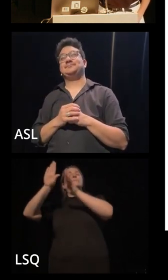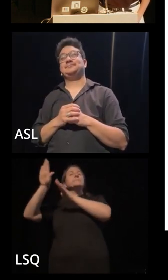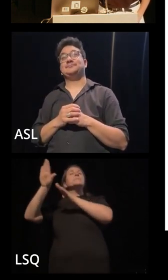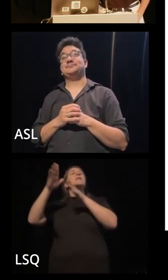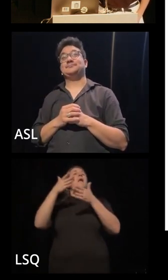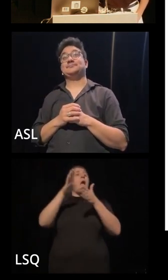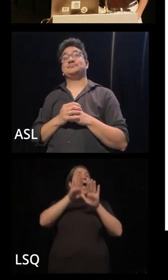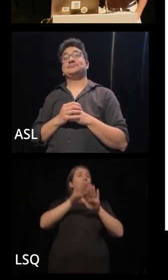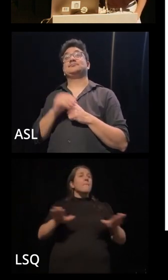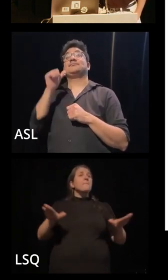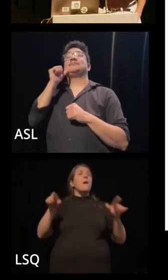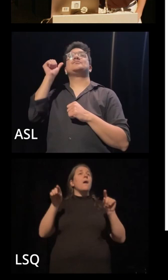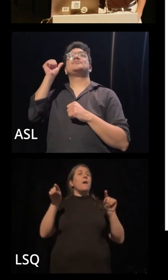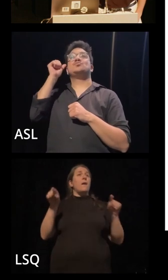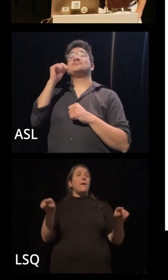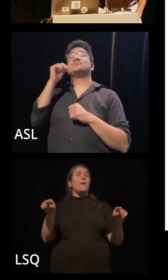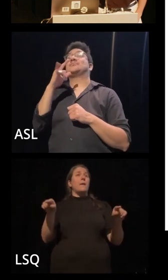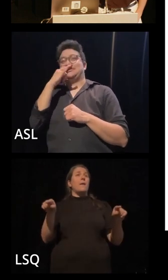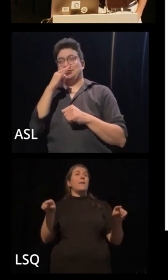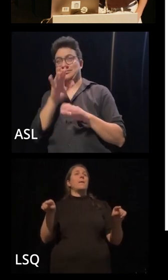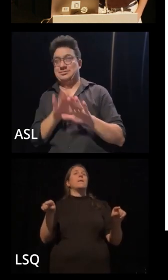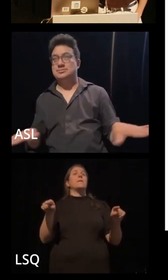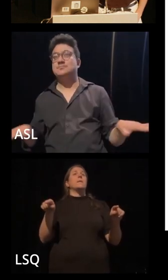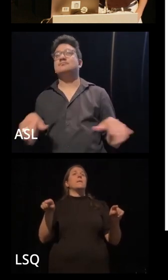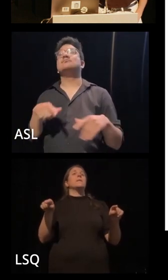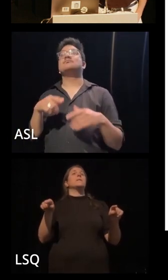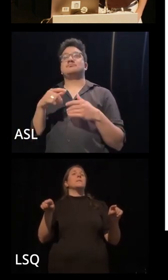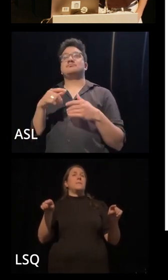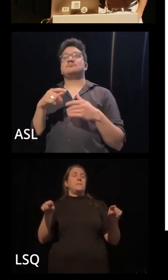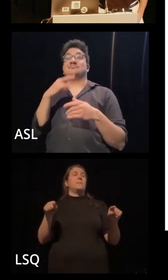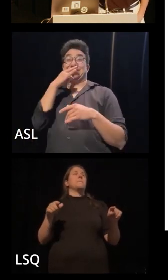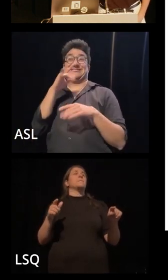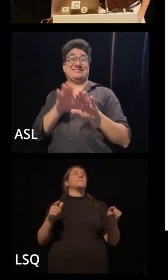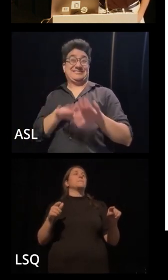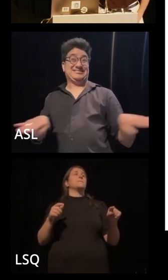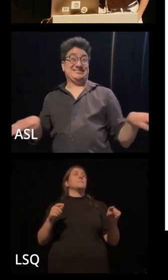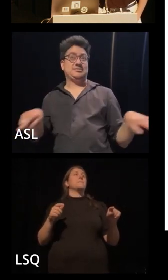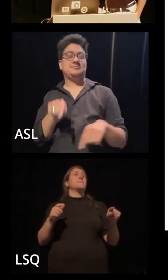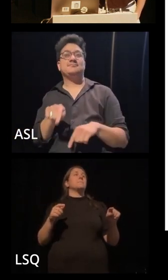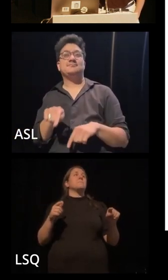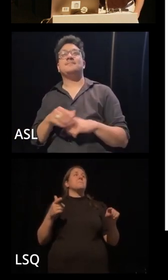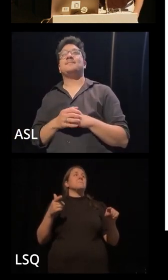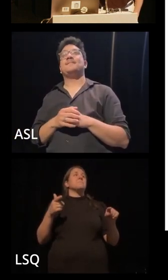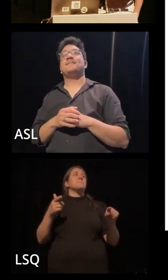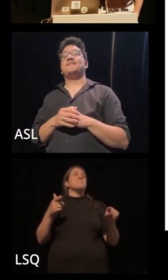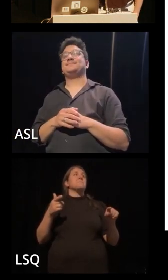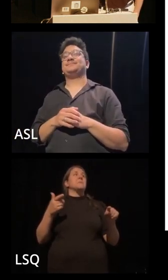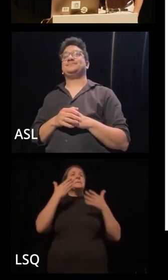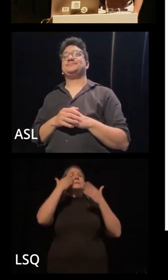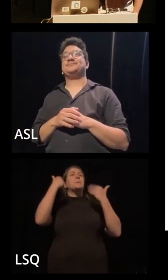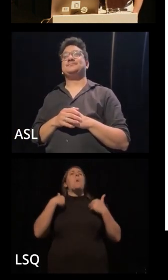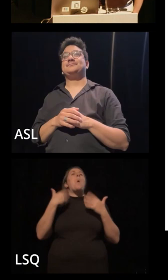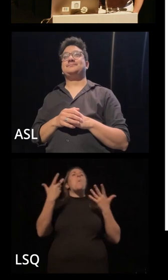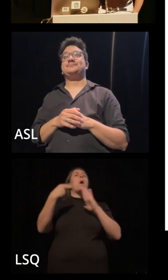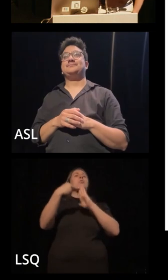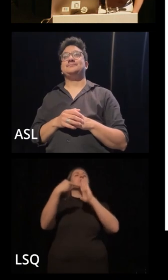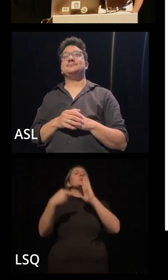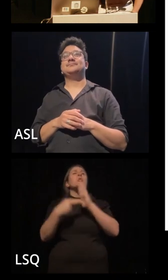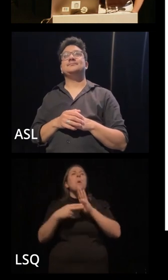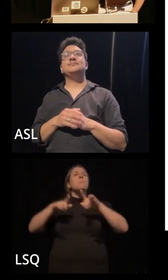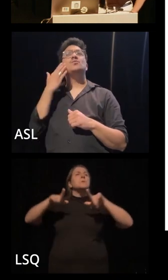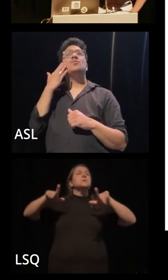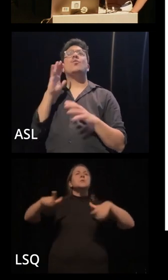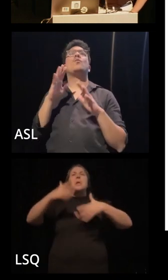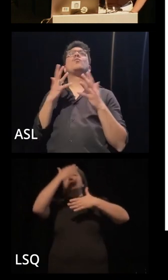souvent pas les noms des lieux géographiques et ne remarque même pas le système de